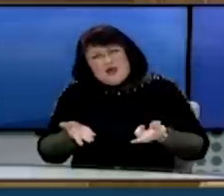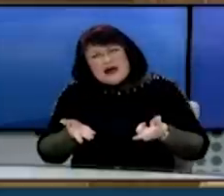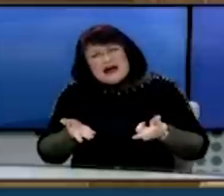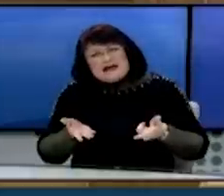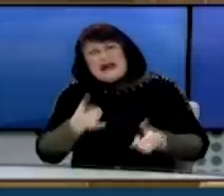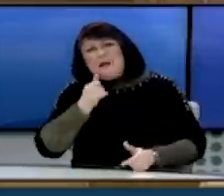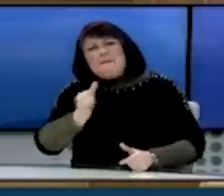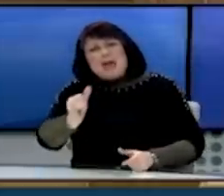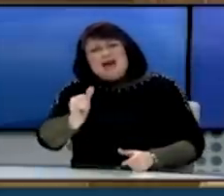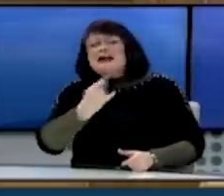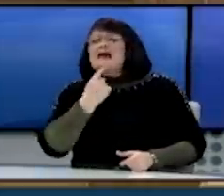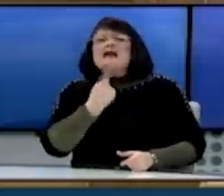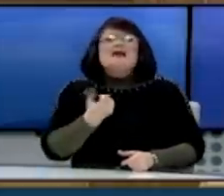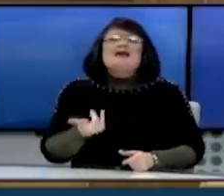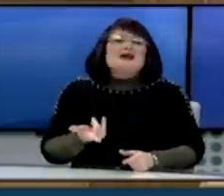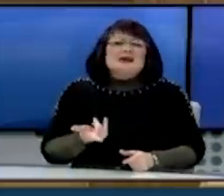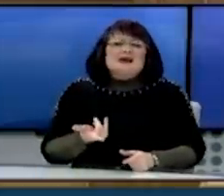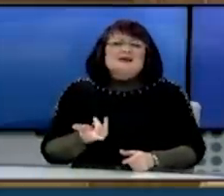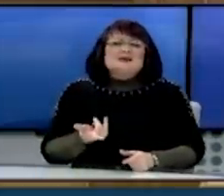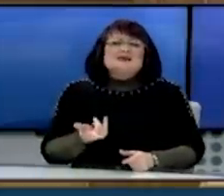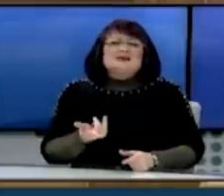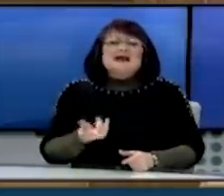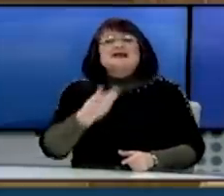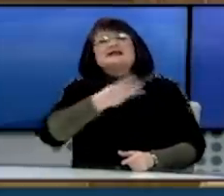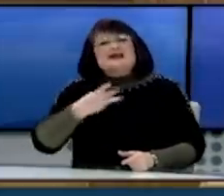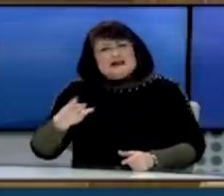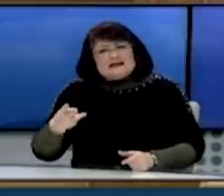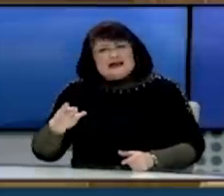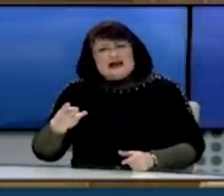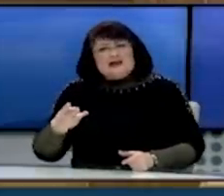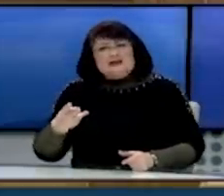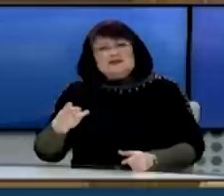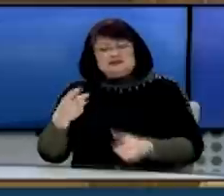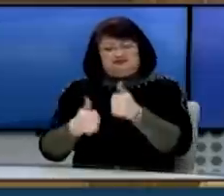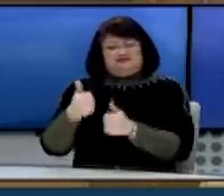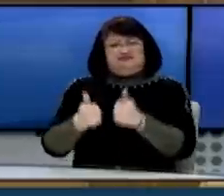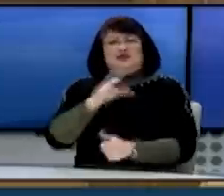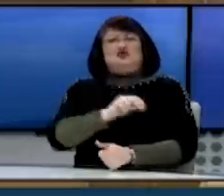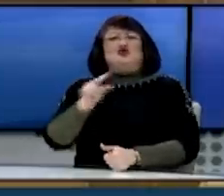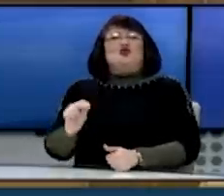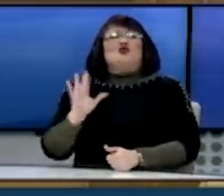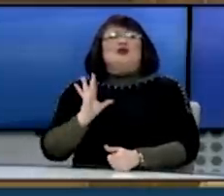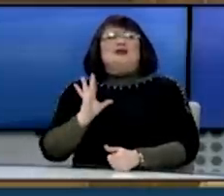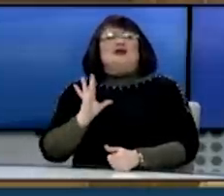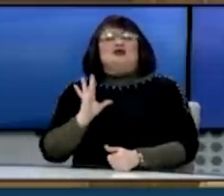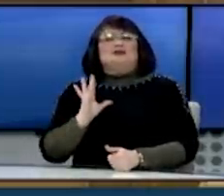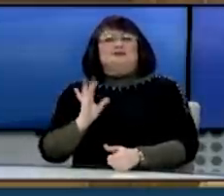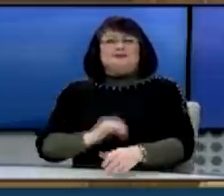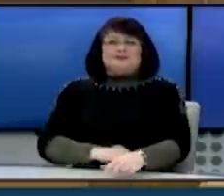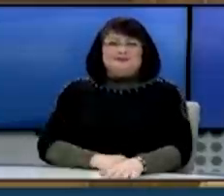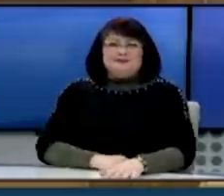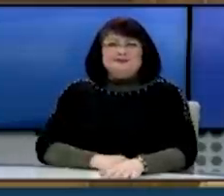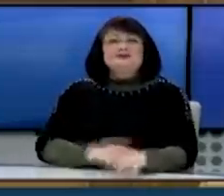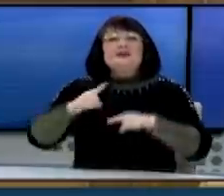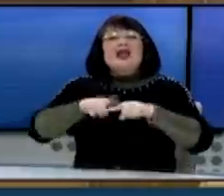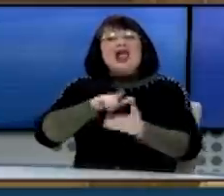είχε πάντα ως σήμα κατά τεθέν και που ο ΣΥΡΙΖΑ την συναγωνίστηκε επάξια και σε αυτό.